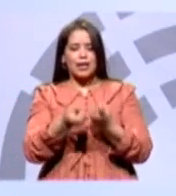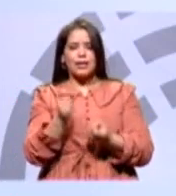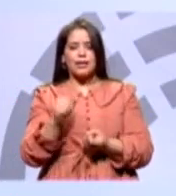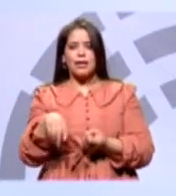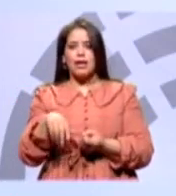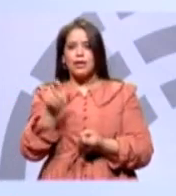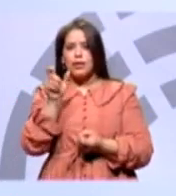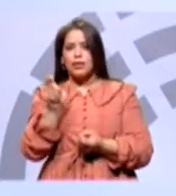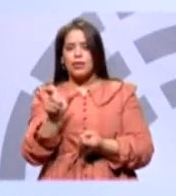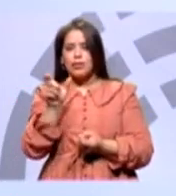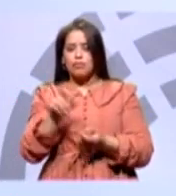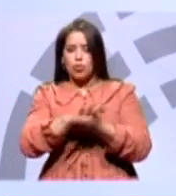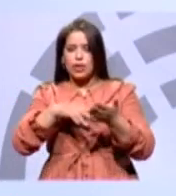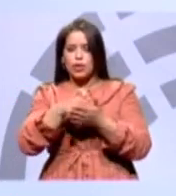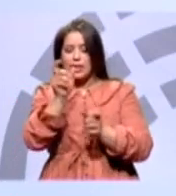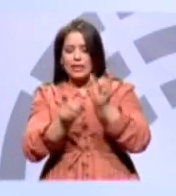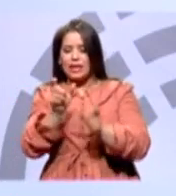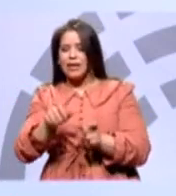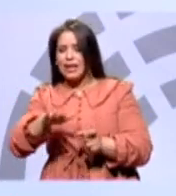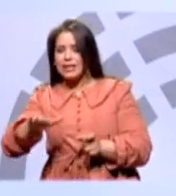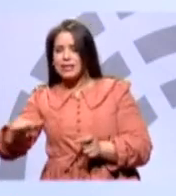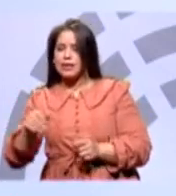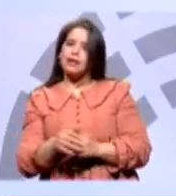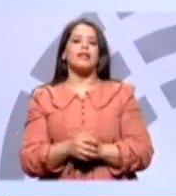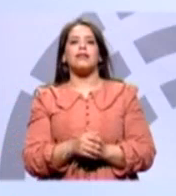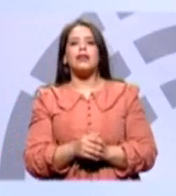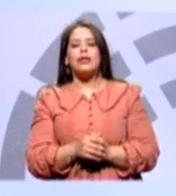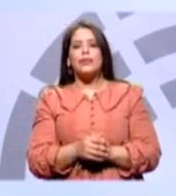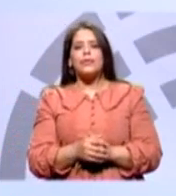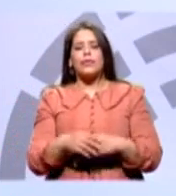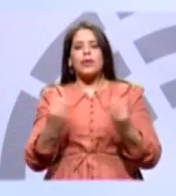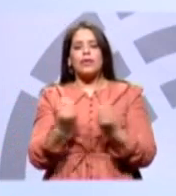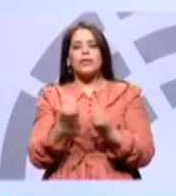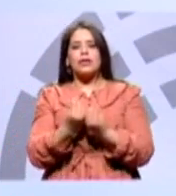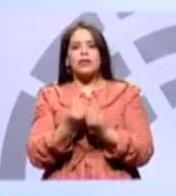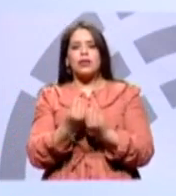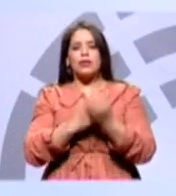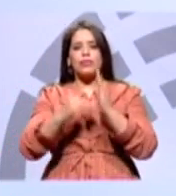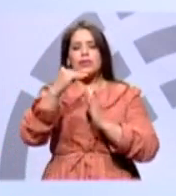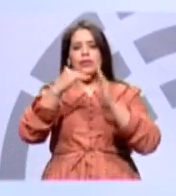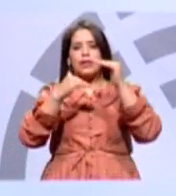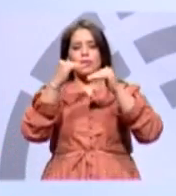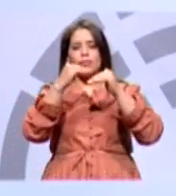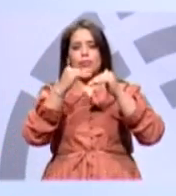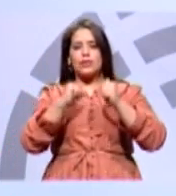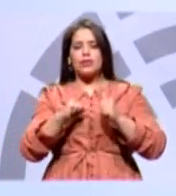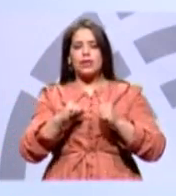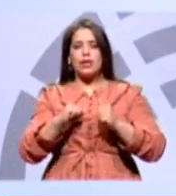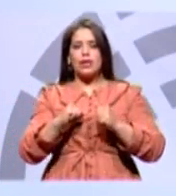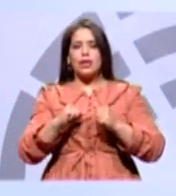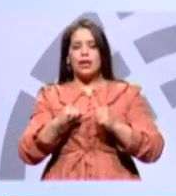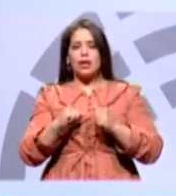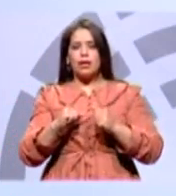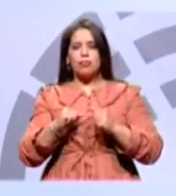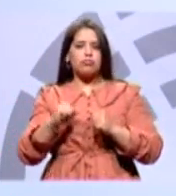باسعار معقوله العنايه والايحات اللازمه بمنتجها الحليب ومربي الابقار مع مراجعه